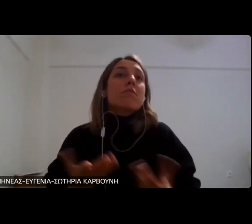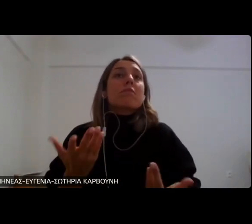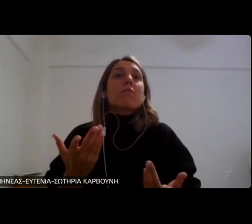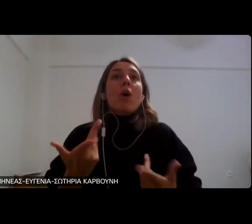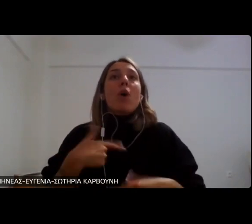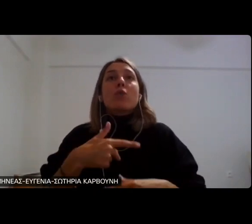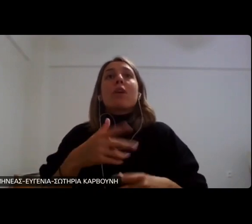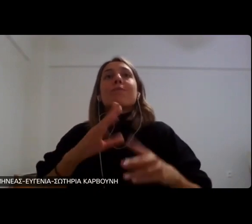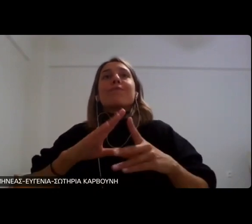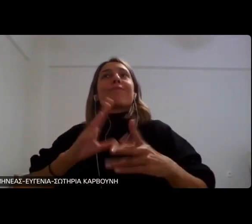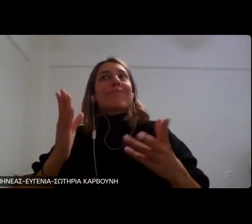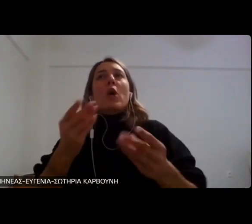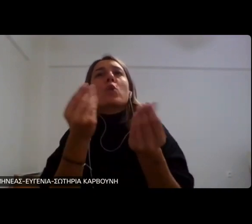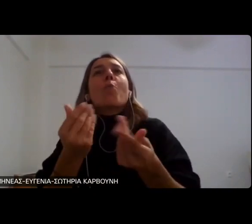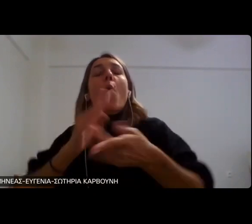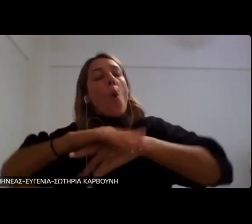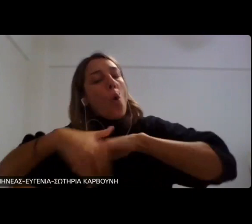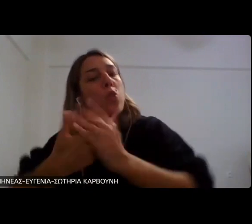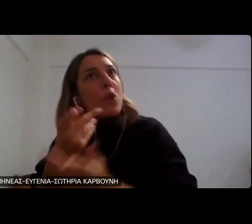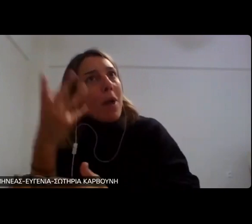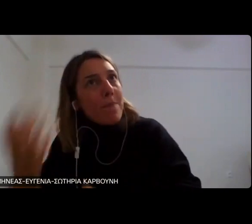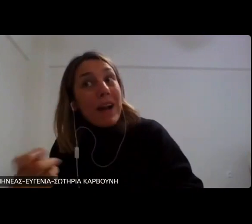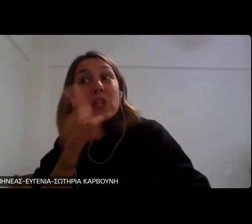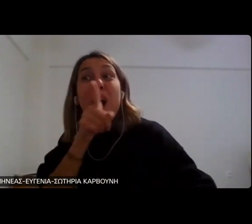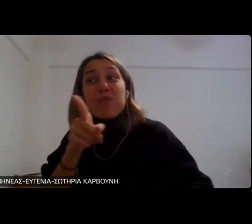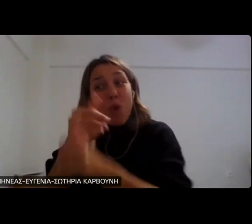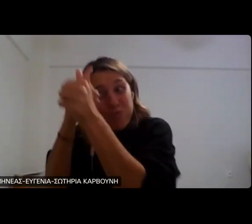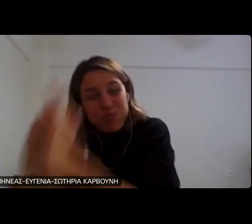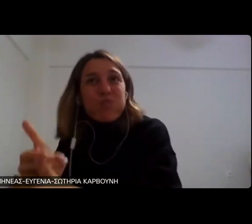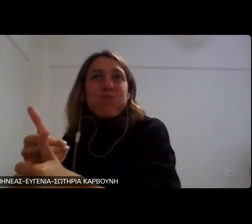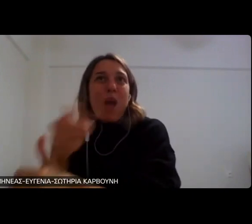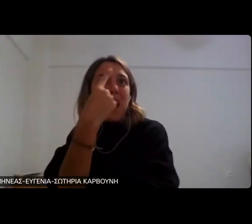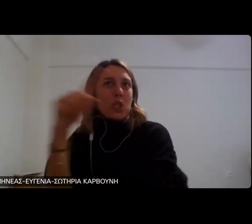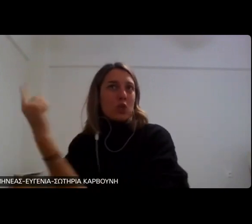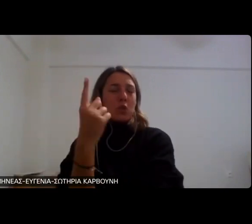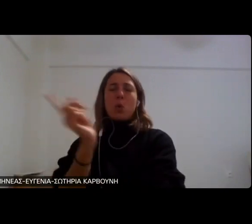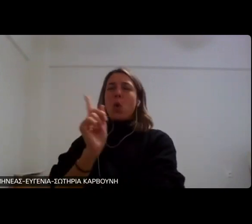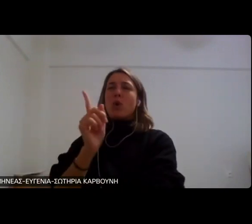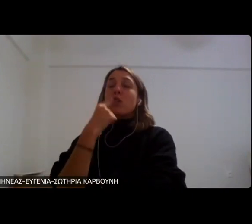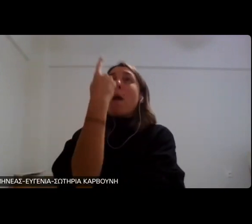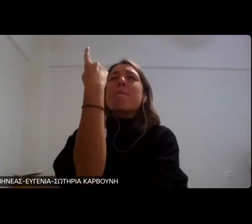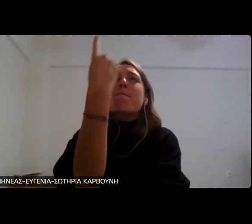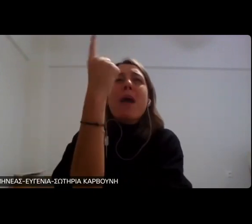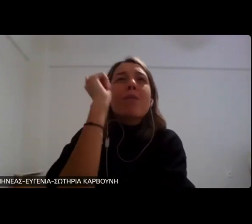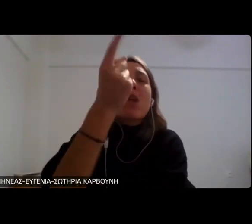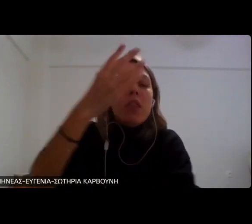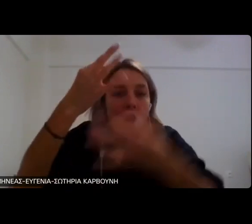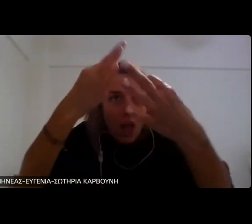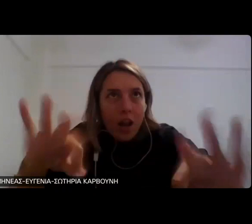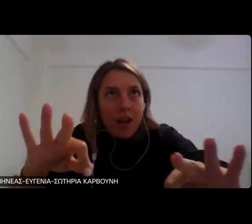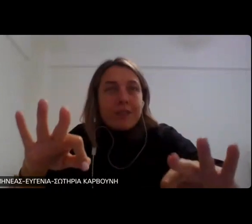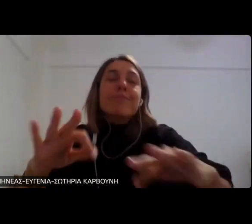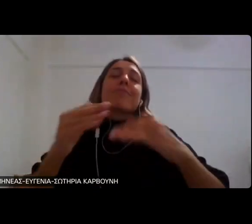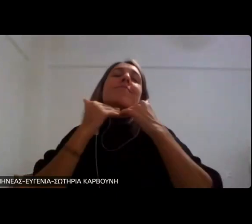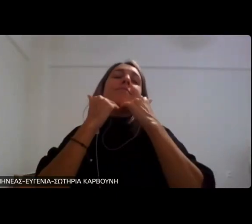συμπεριληπτικού, ιδιωτεροποίησης κλπ. Αλλά αυτό δεν σημαίνει ότι είναι πανάκια, ούτε ότι πρόκειται ποτέ να βρούμε τη μία και μοναδική. Εδώ, δηλαδή, το